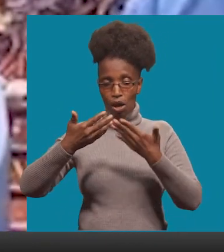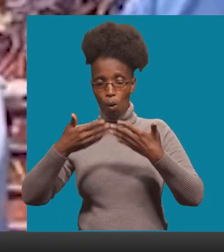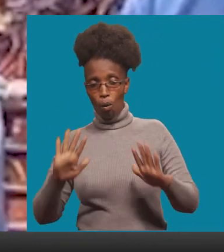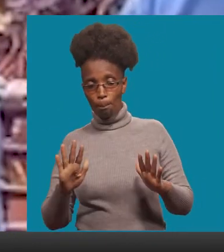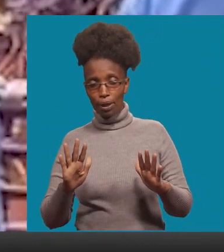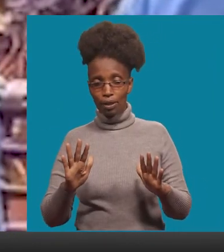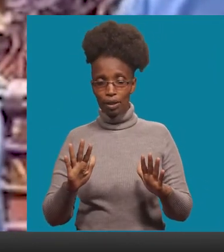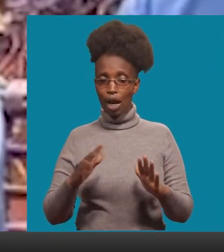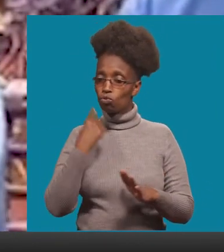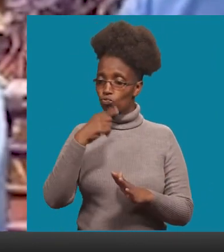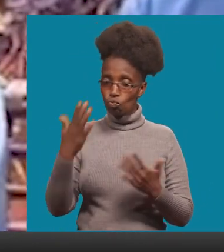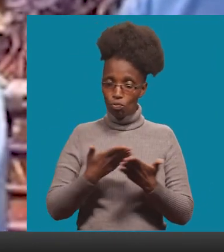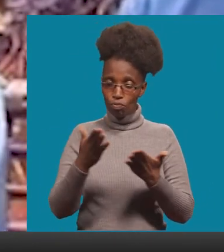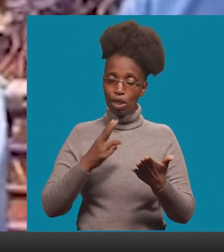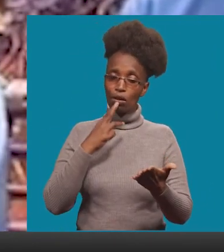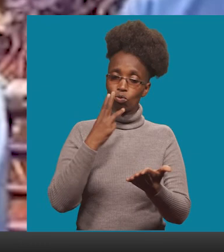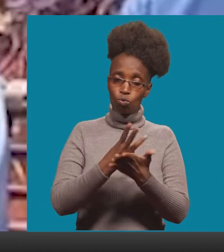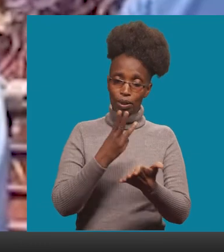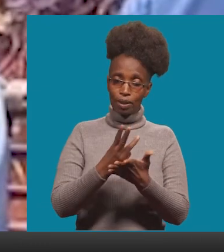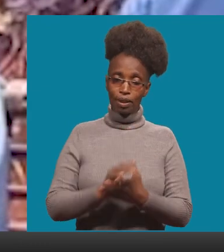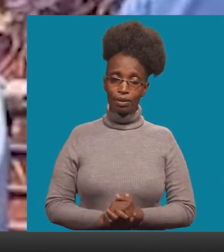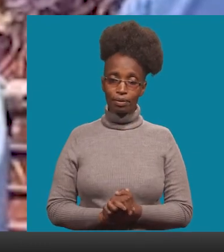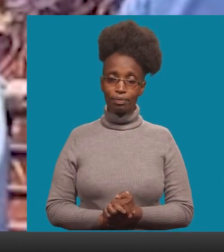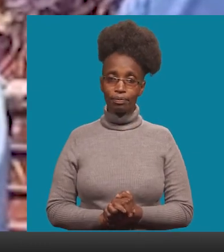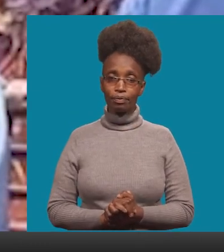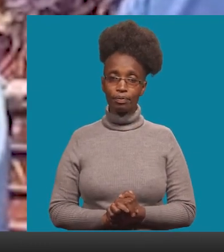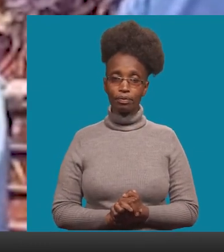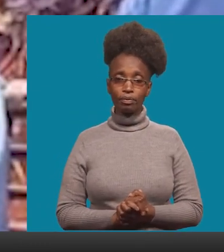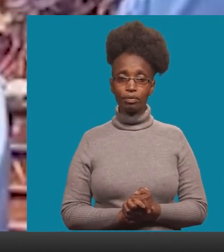such an action? Zablon Mashare Undugu TV.